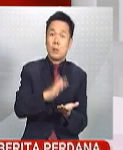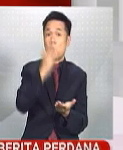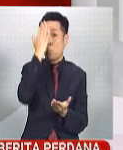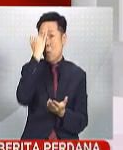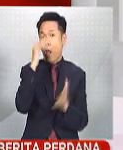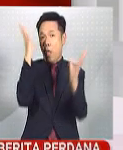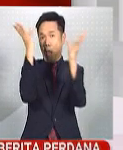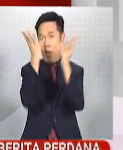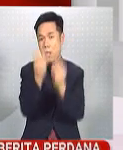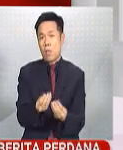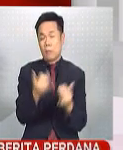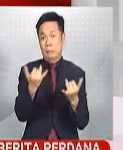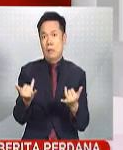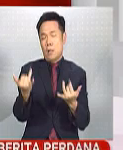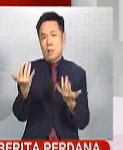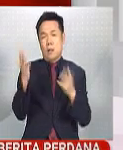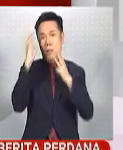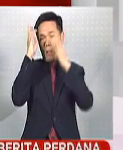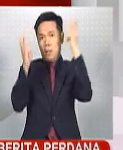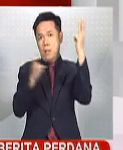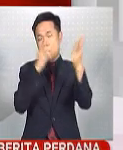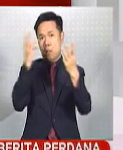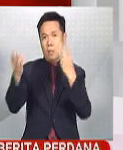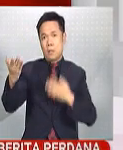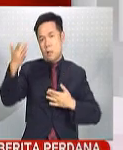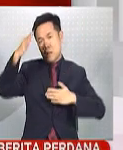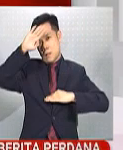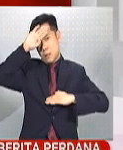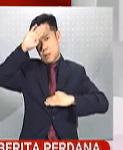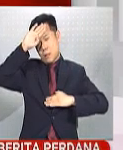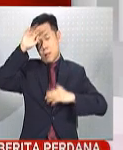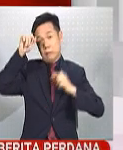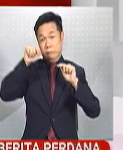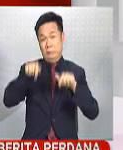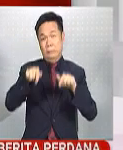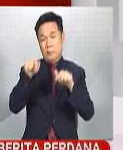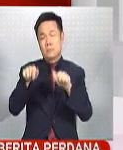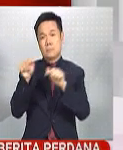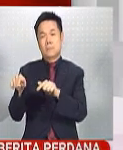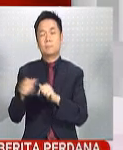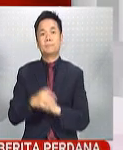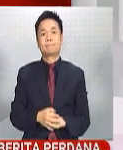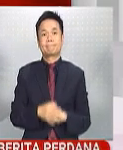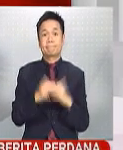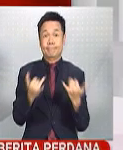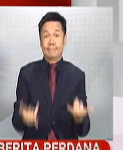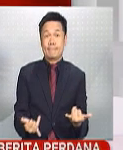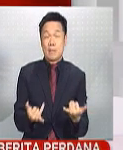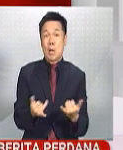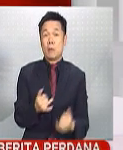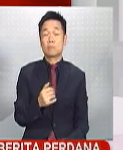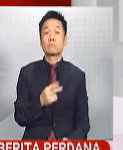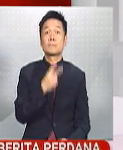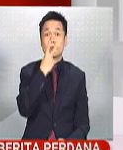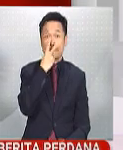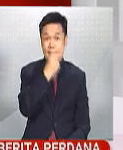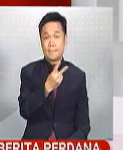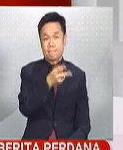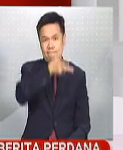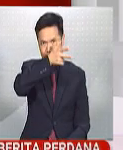dijangkiti wabak tersebut sekiranya berada terlalu lama di tempat awam. Ikuti laporan wartawan Muhammad Ashraf Ishak.